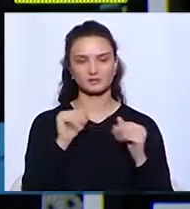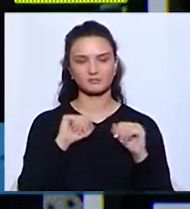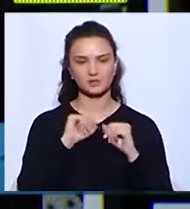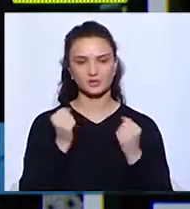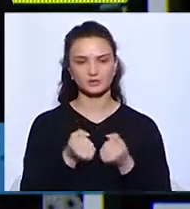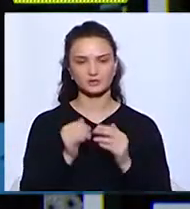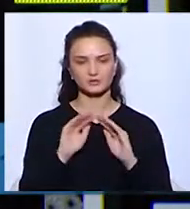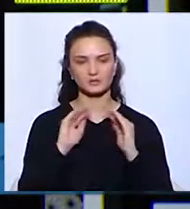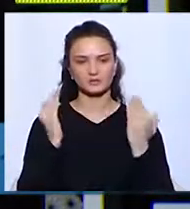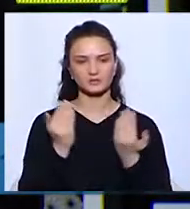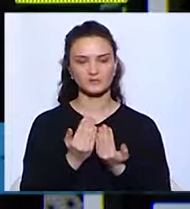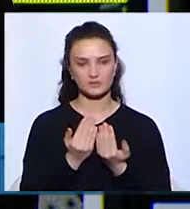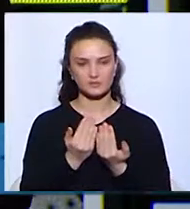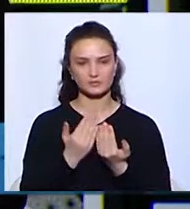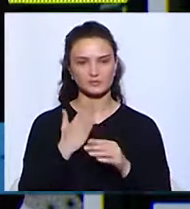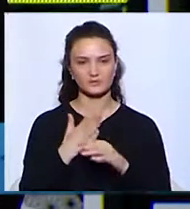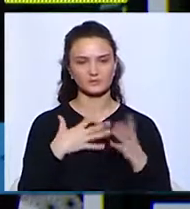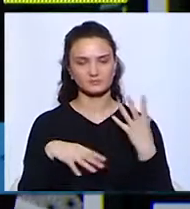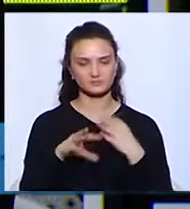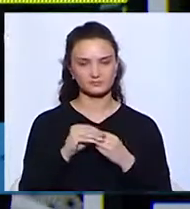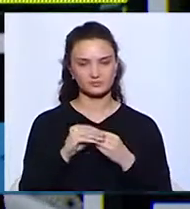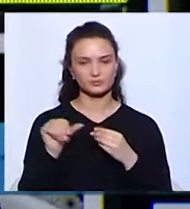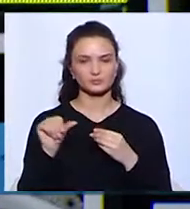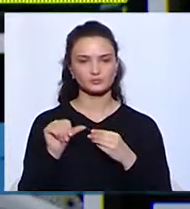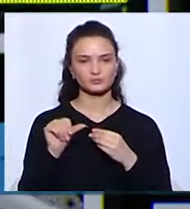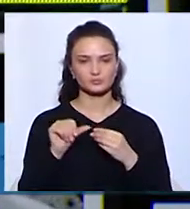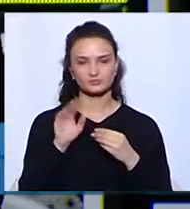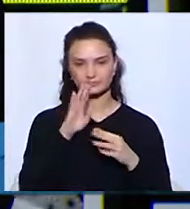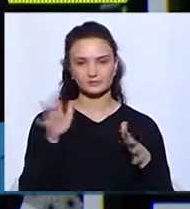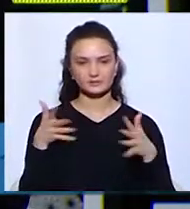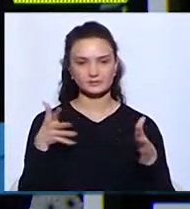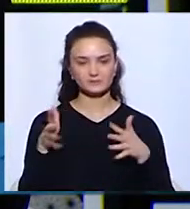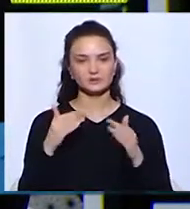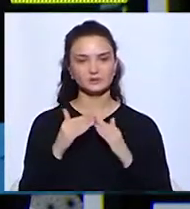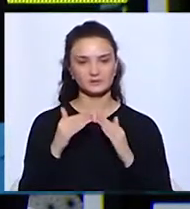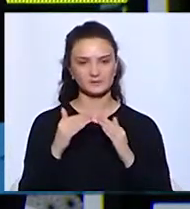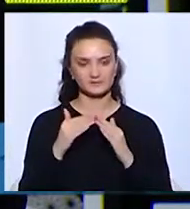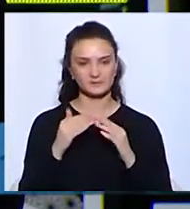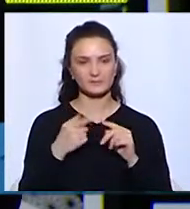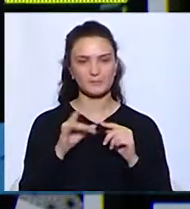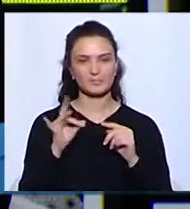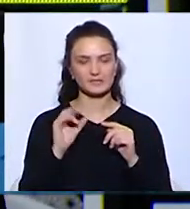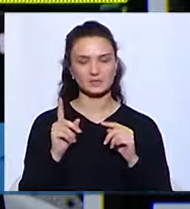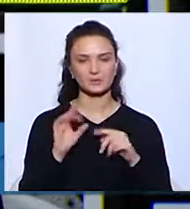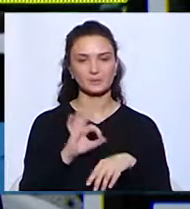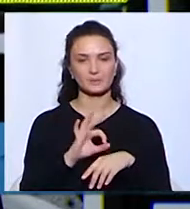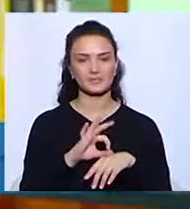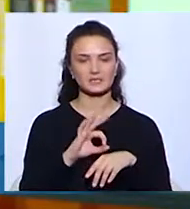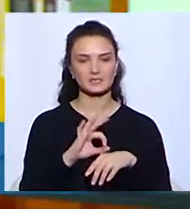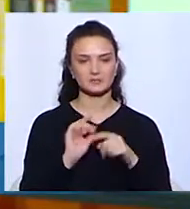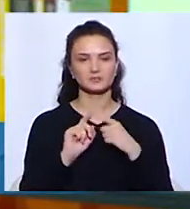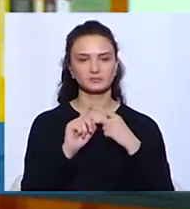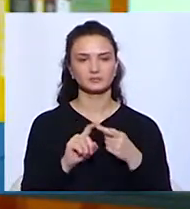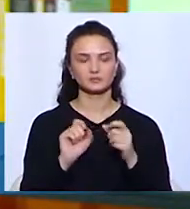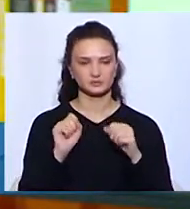როდესაც დახურულ სივრცეებში ვართ ძირითადად, ცუდად თუ ანიავებთ საცხოვრებელს, რისკი იმისა, რომ ინფექციის გადაცემა